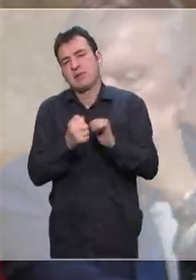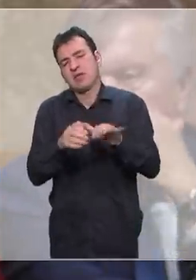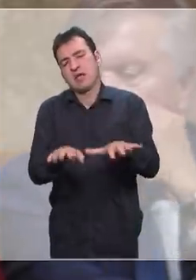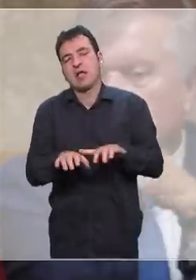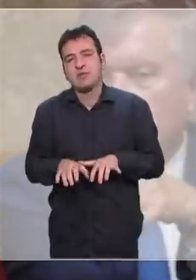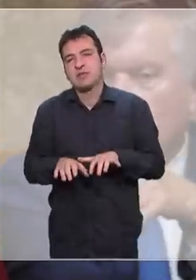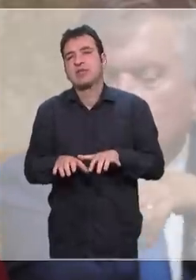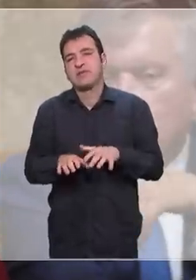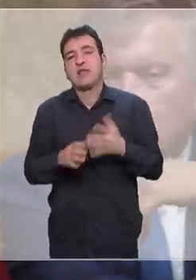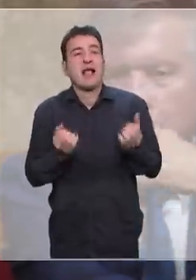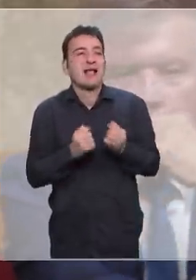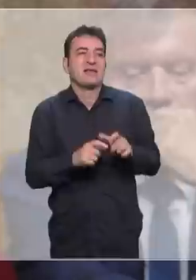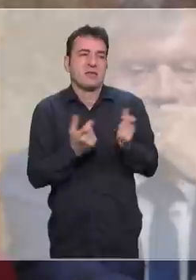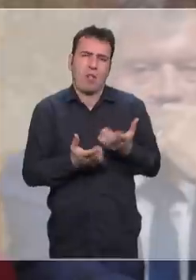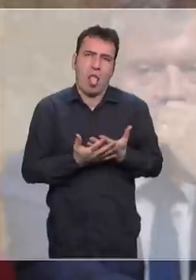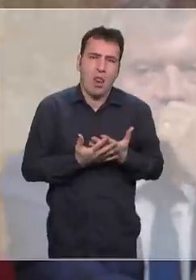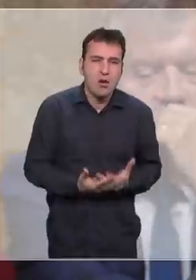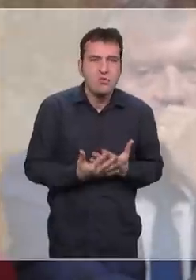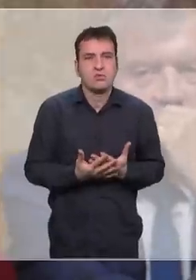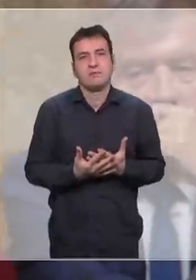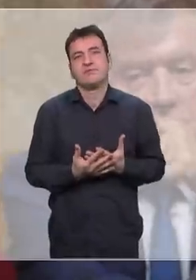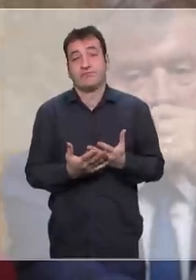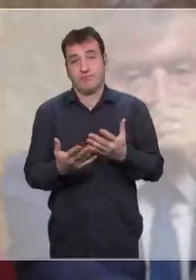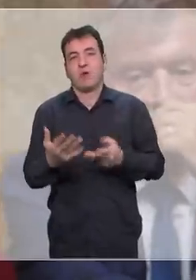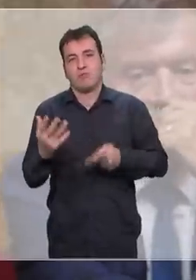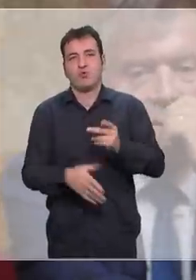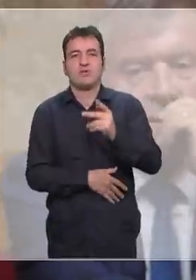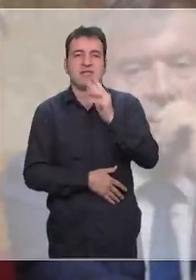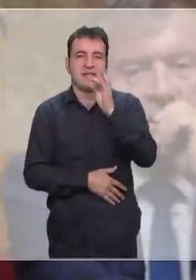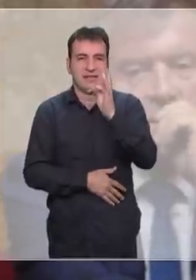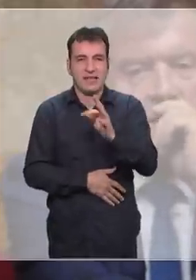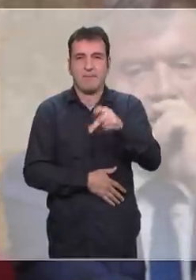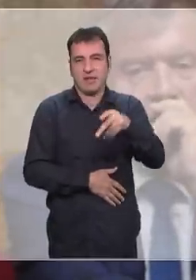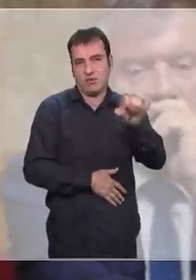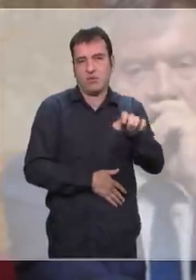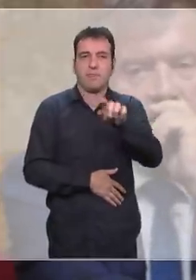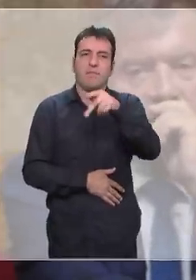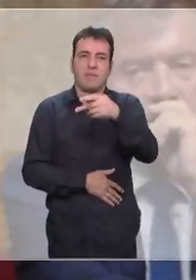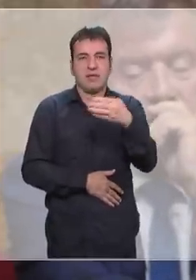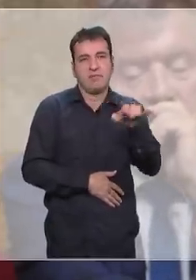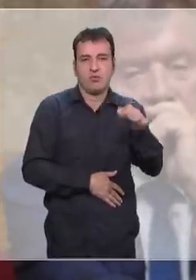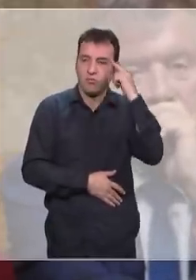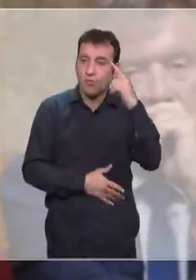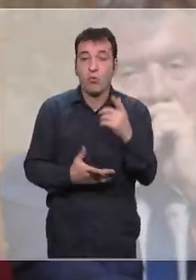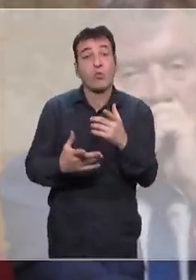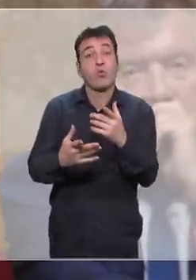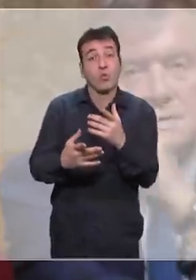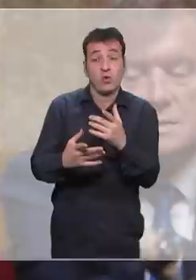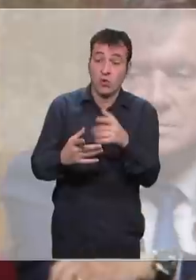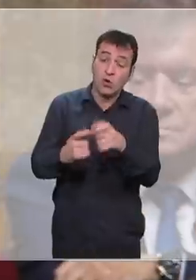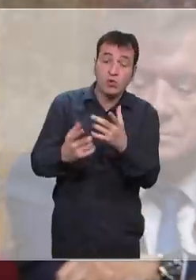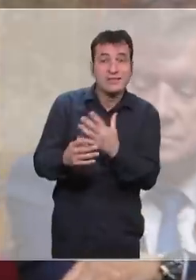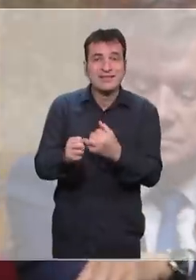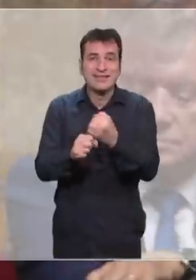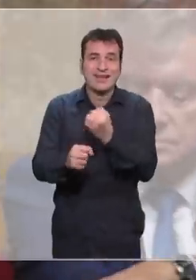pèsent sur l'activité de nos entreprises, en particulier les TPE et les PME. pour faciliter la création et le développement d'entreprises,